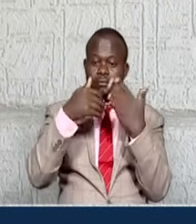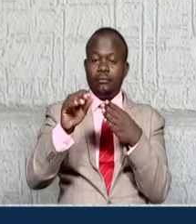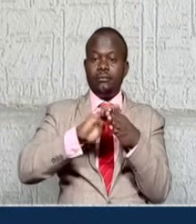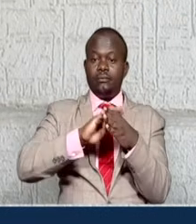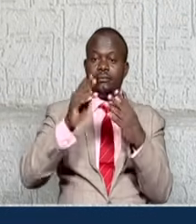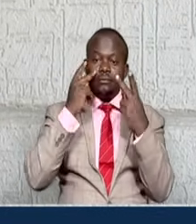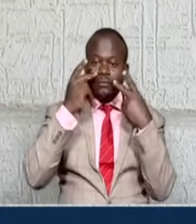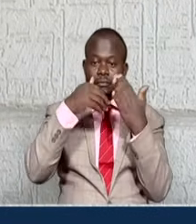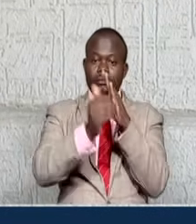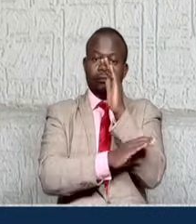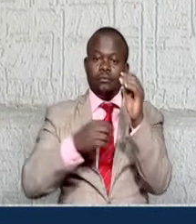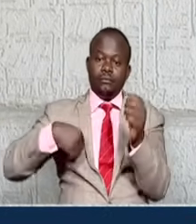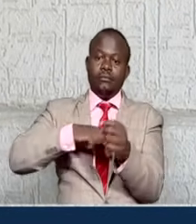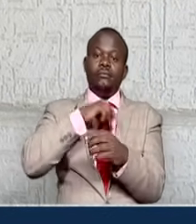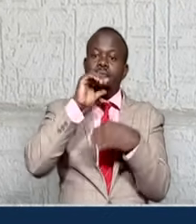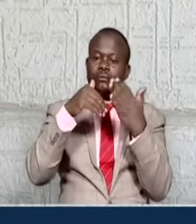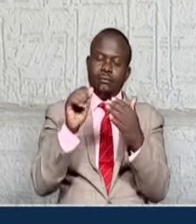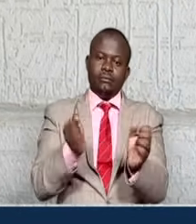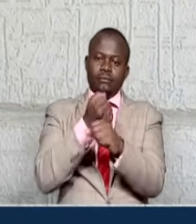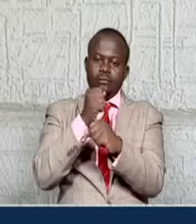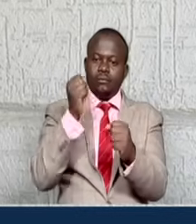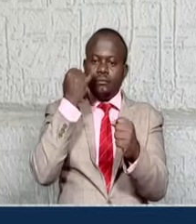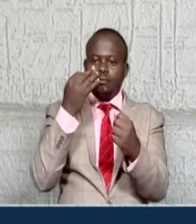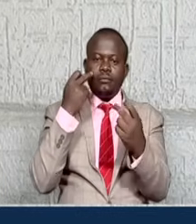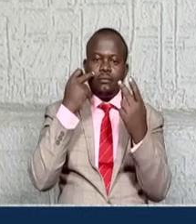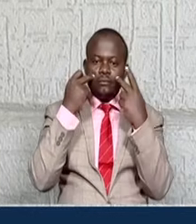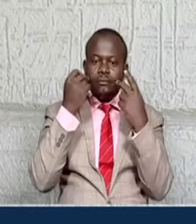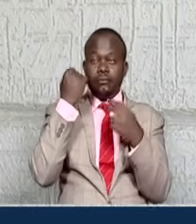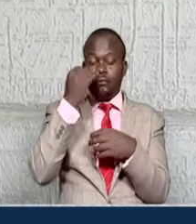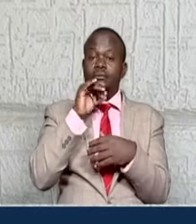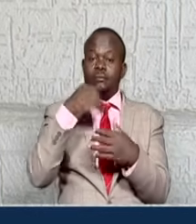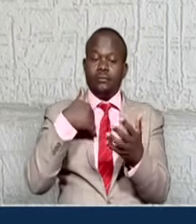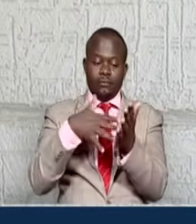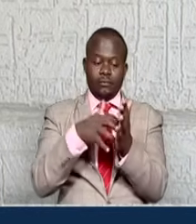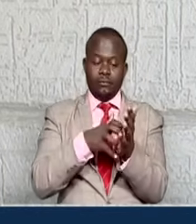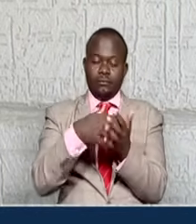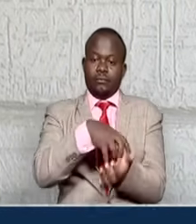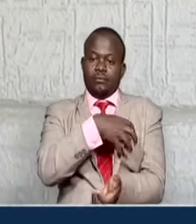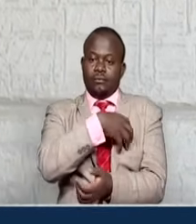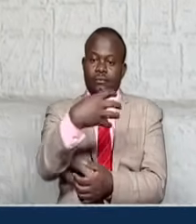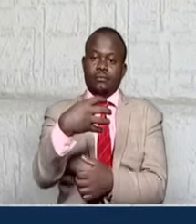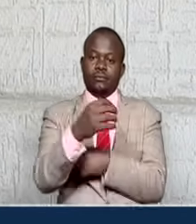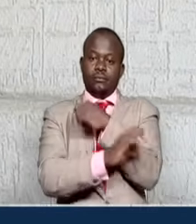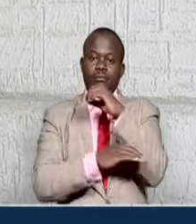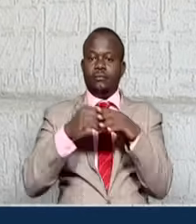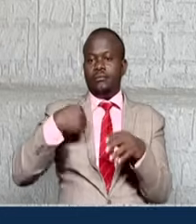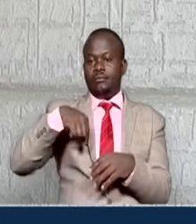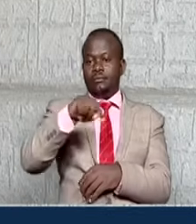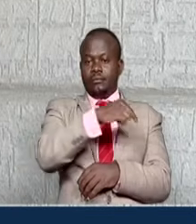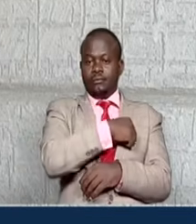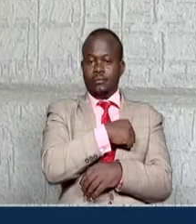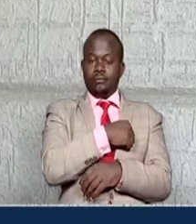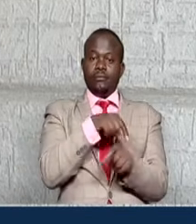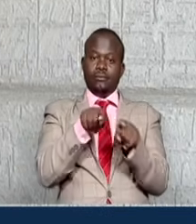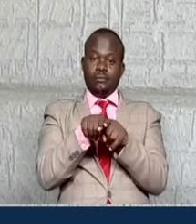gihugu cyacu ntabwo byari gushoka iyo tuza kuba tudafite ubwo kutajagajega k'ubukungu bw'igihugu cyacu